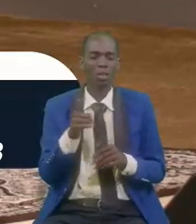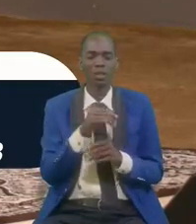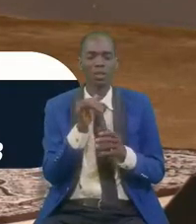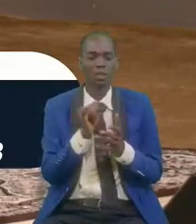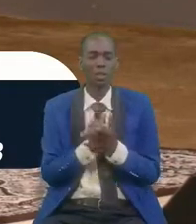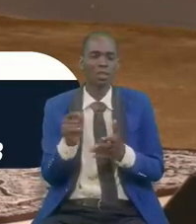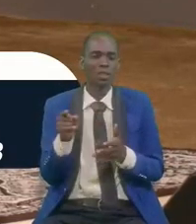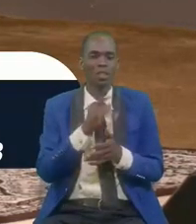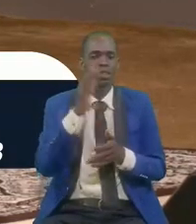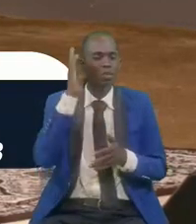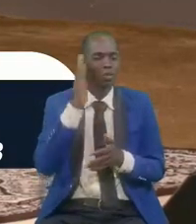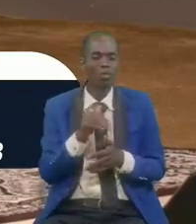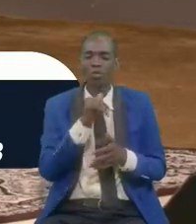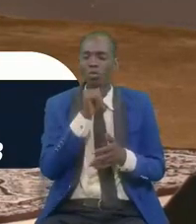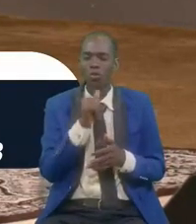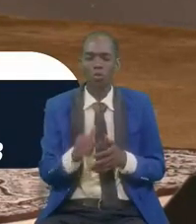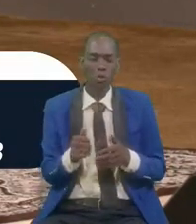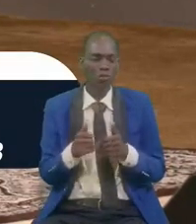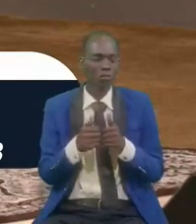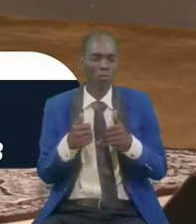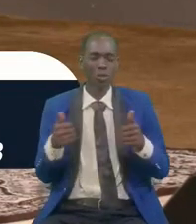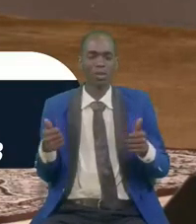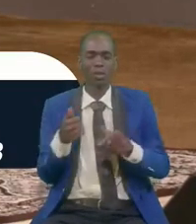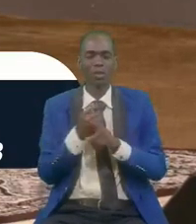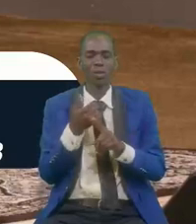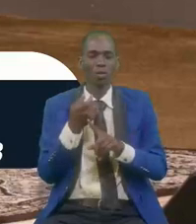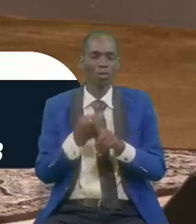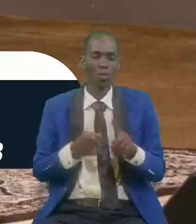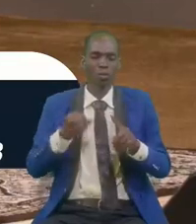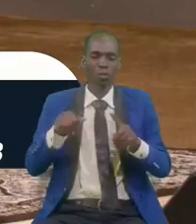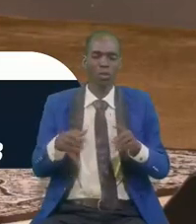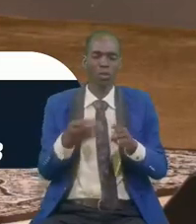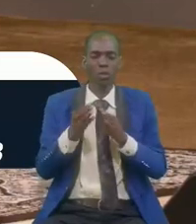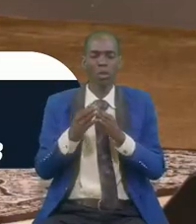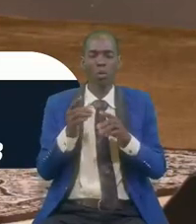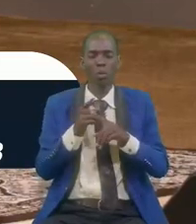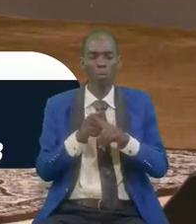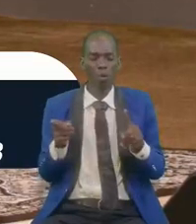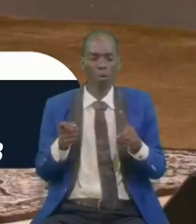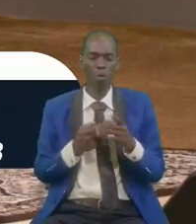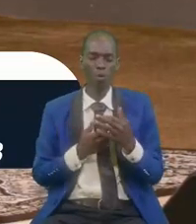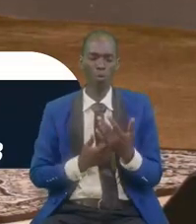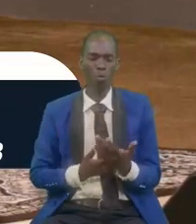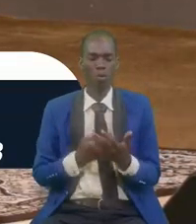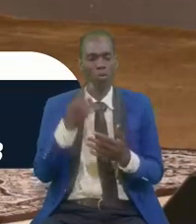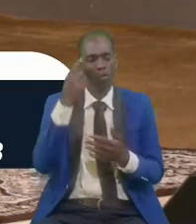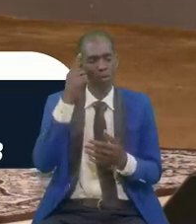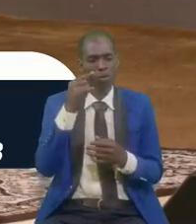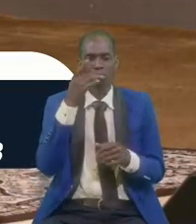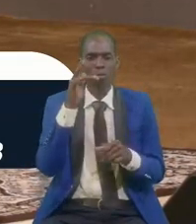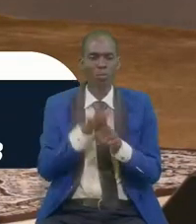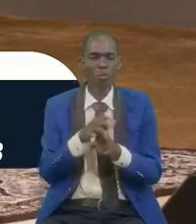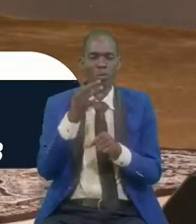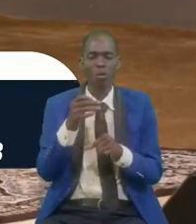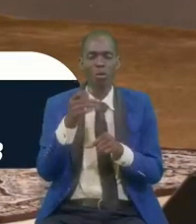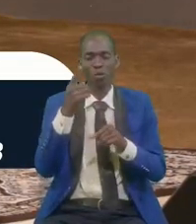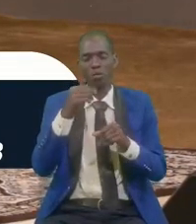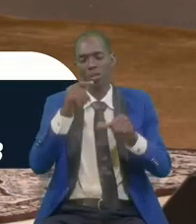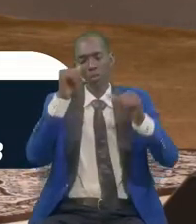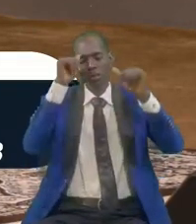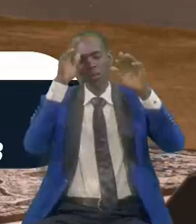pas s'éloigner de Jérusalem, mais d'attendre ce que le Père avait promis. Ce que